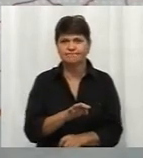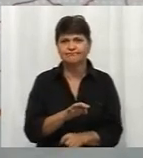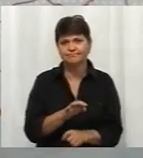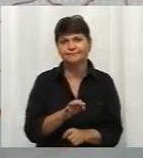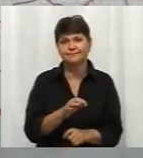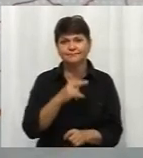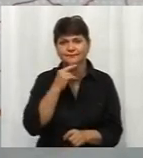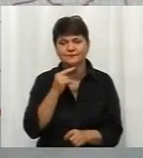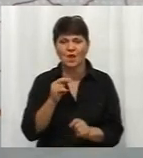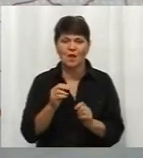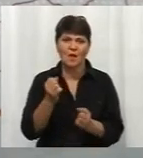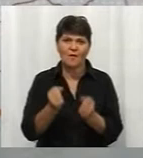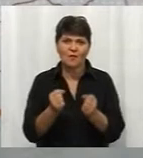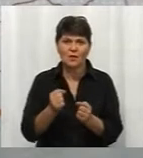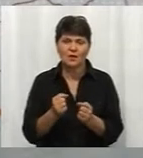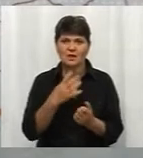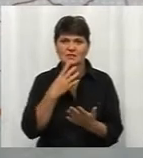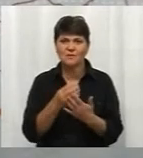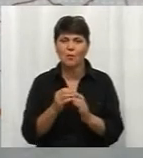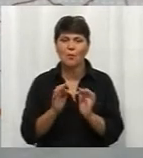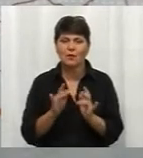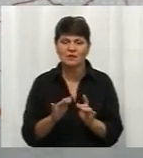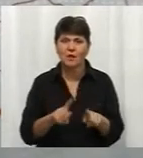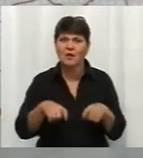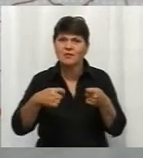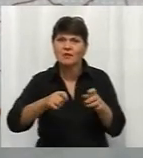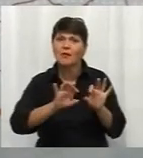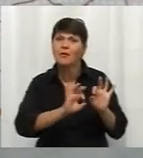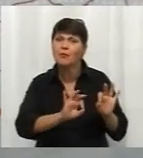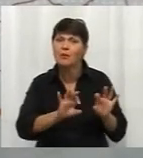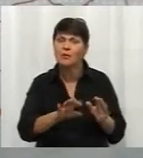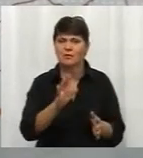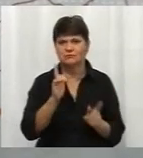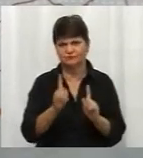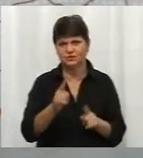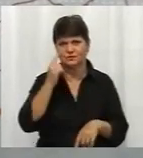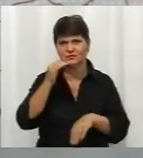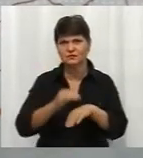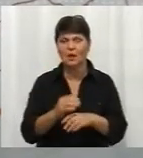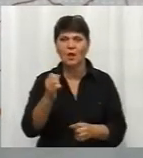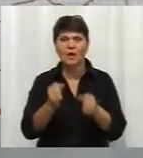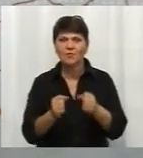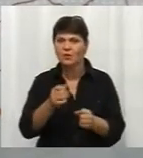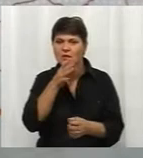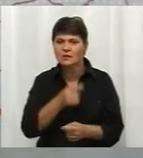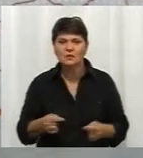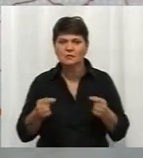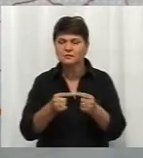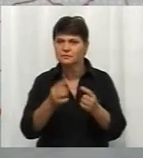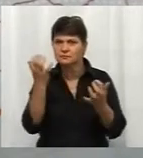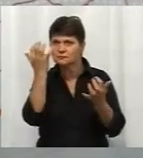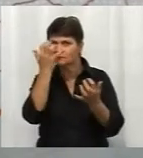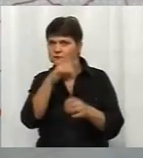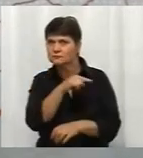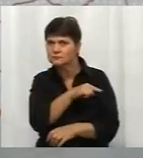що водії своїми діями все-таки, коли надавши пояснення, було дійсно встановлено, що водій не своєчасно не замітив автомобіль,